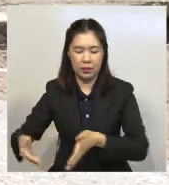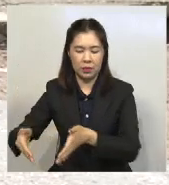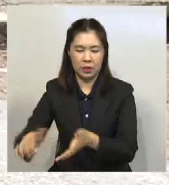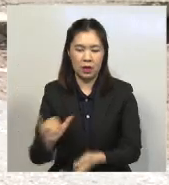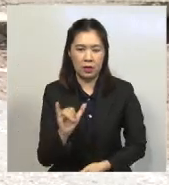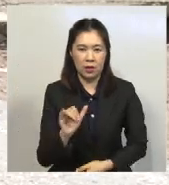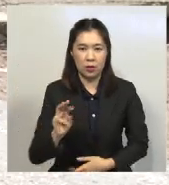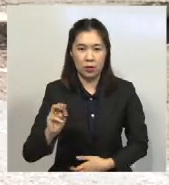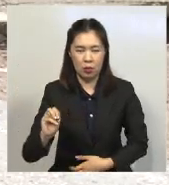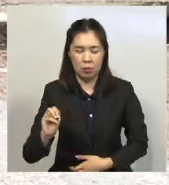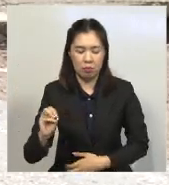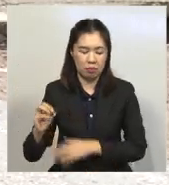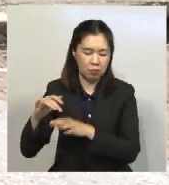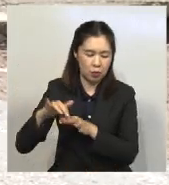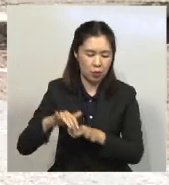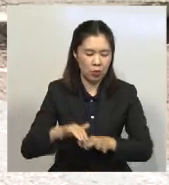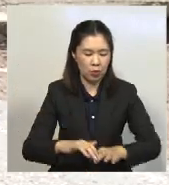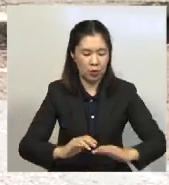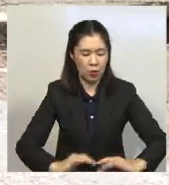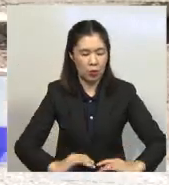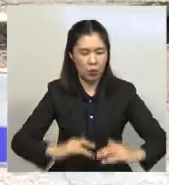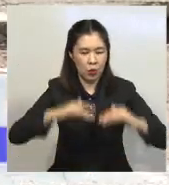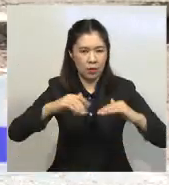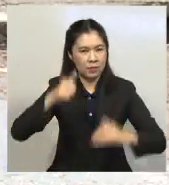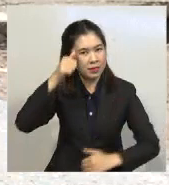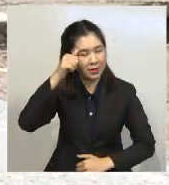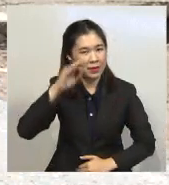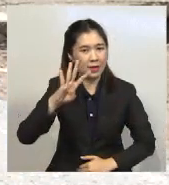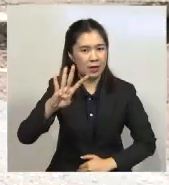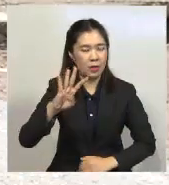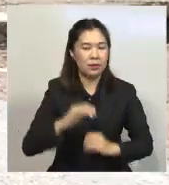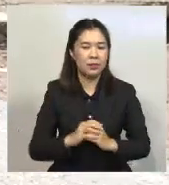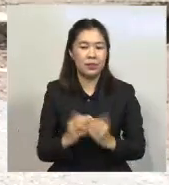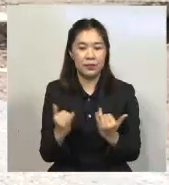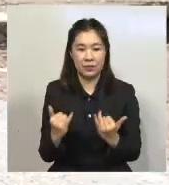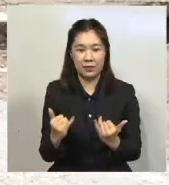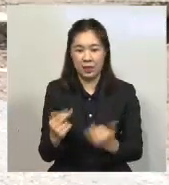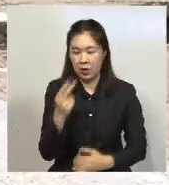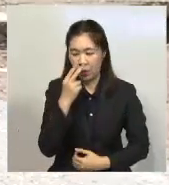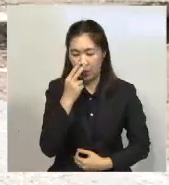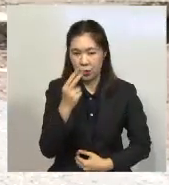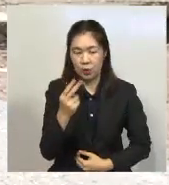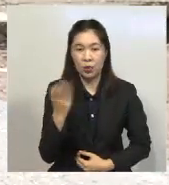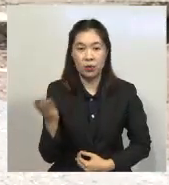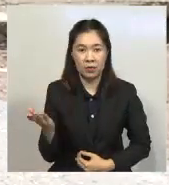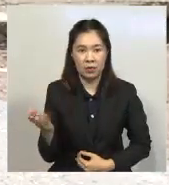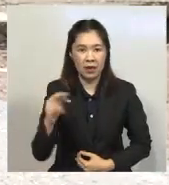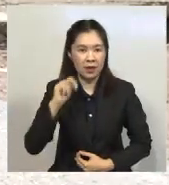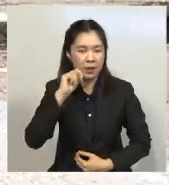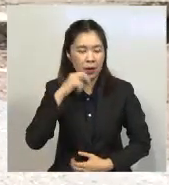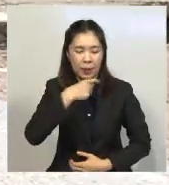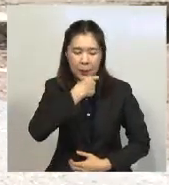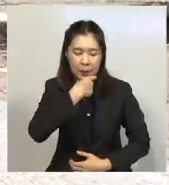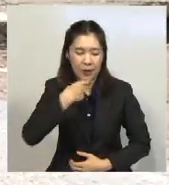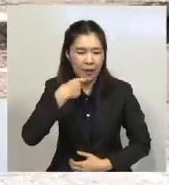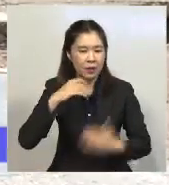าท่วมพื้นที่ของชาวบ้านเป็นระยะเวลา4วันค่ะวันนี้จากสภาพที่คุณผู้ชมได้เห็นนะคะน้ำได้แห้งลงแล้วค่